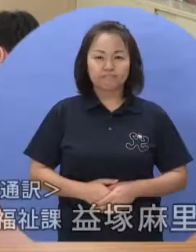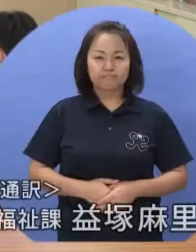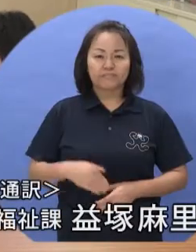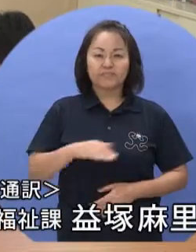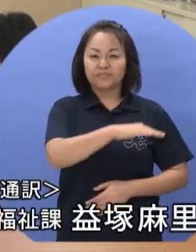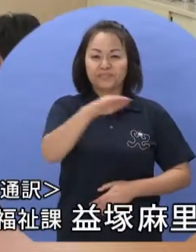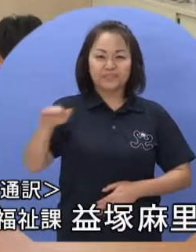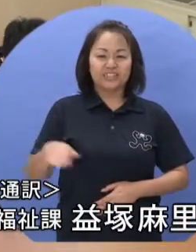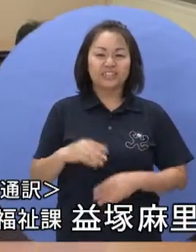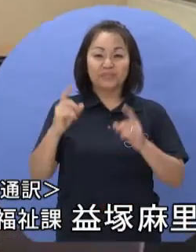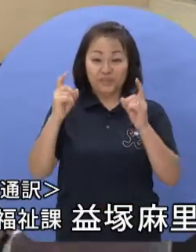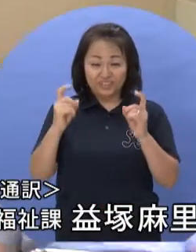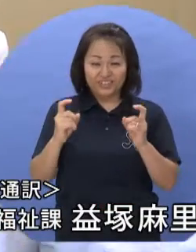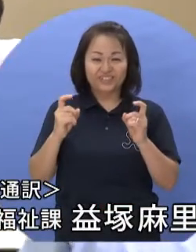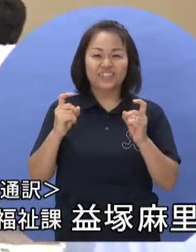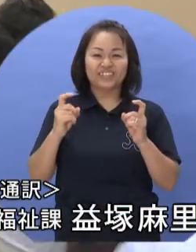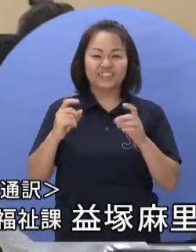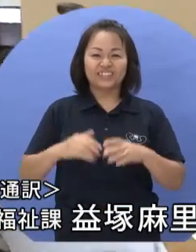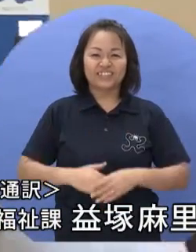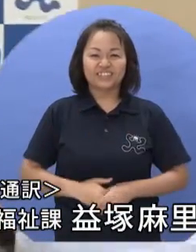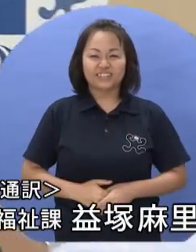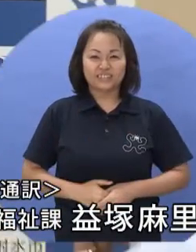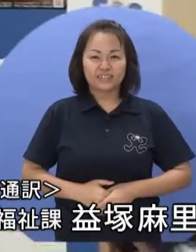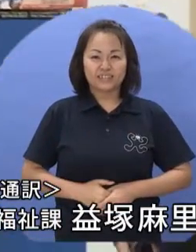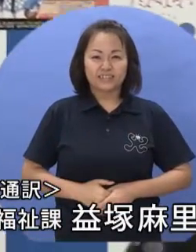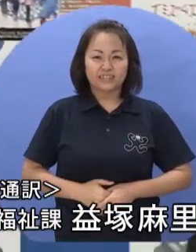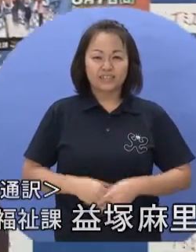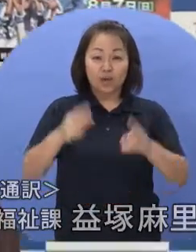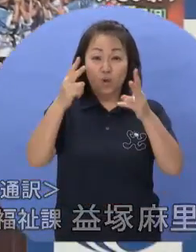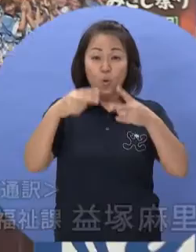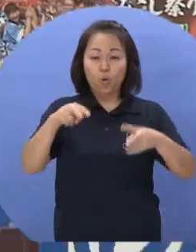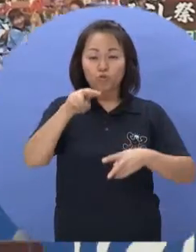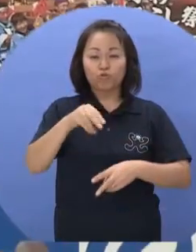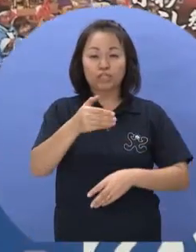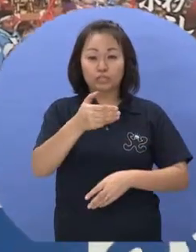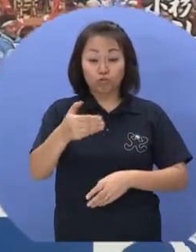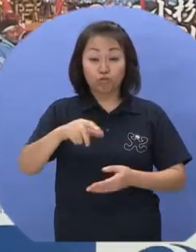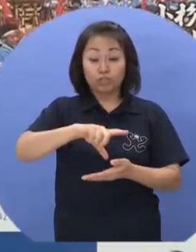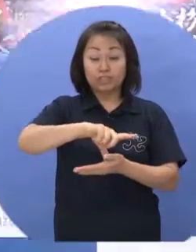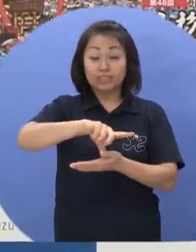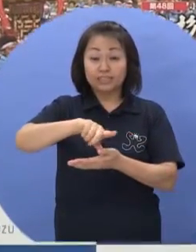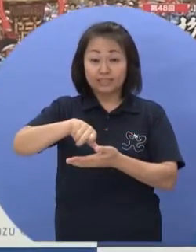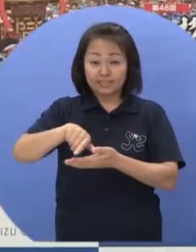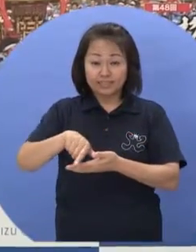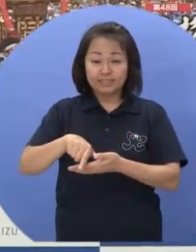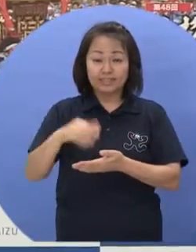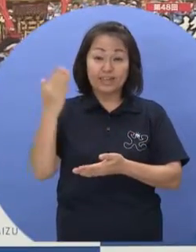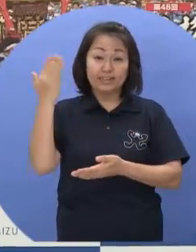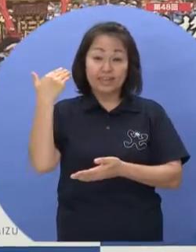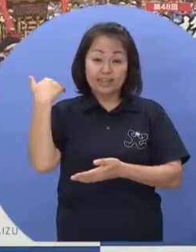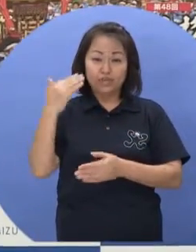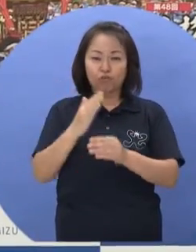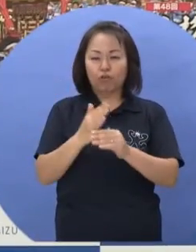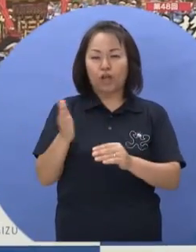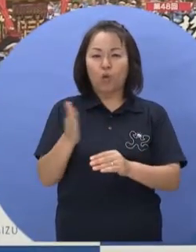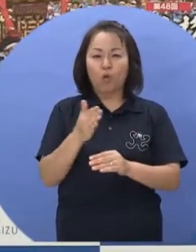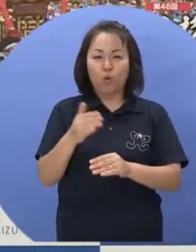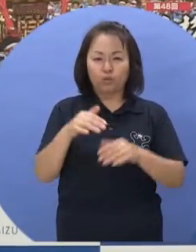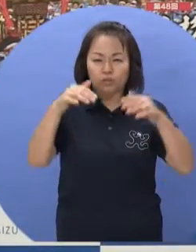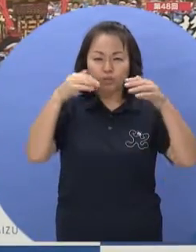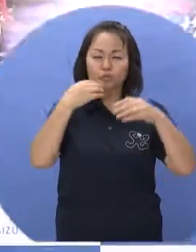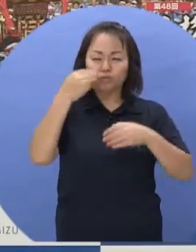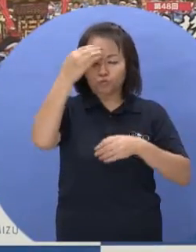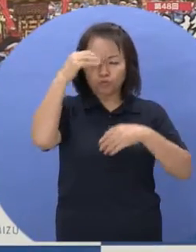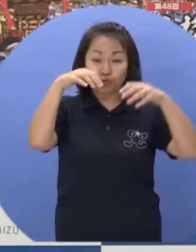はい、報道機関の皆様お疲れ様でございます。北陸地方が先月中旬に梅雨入りをしてから、今